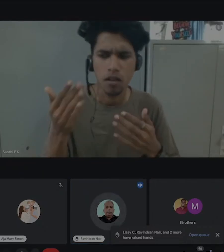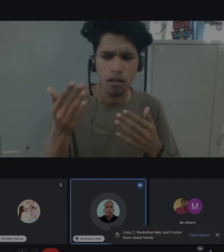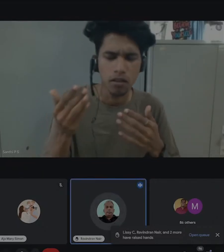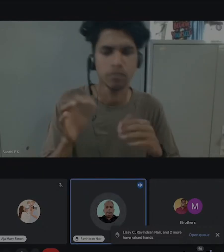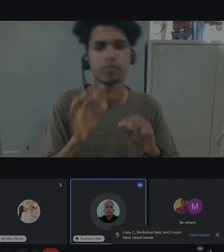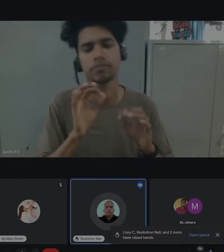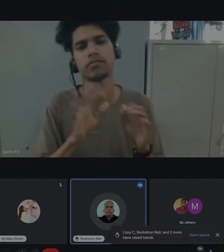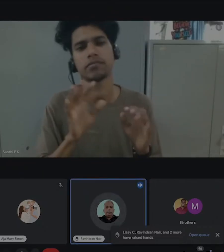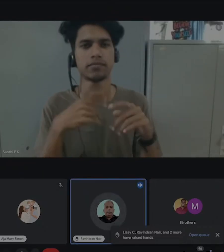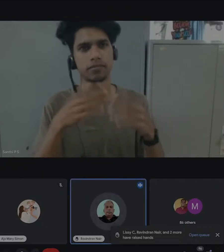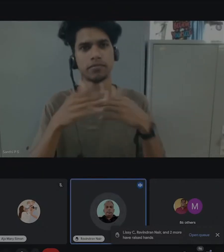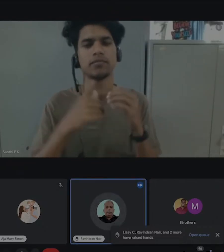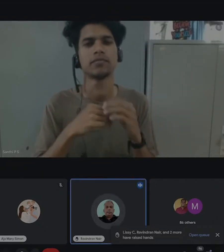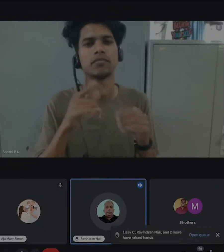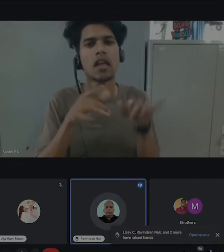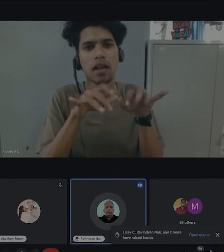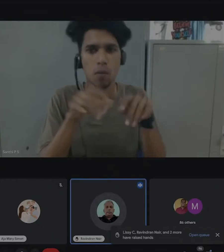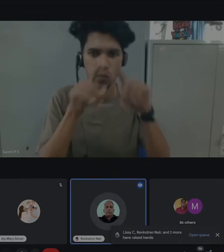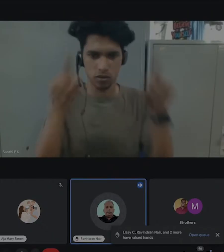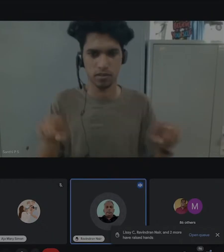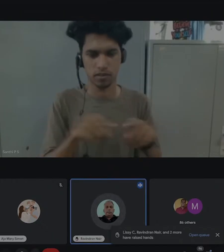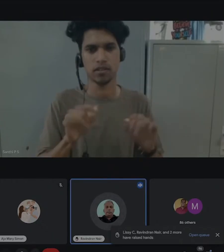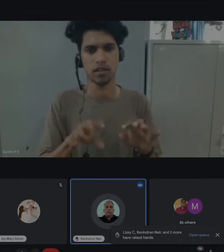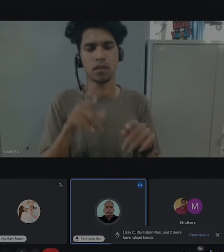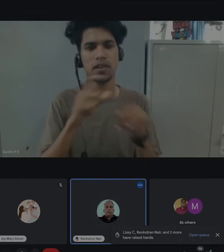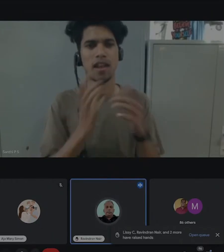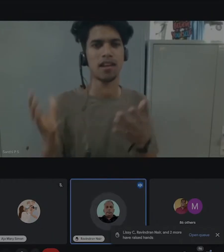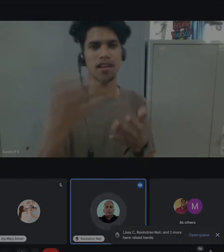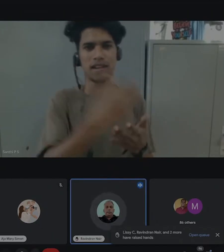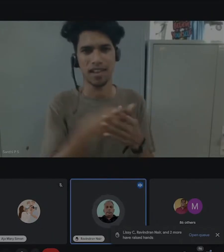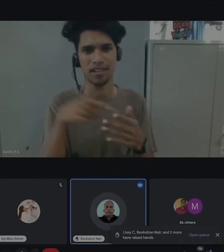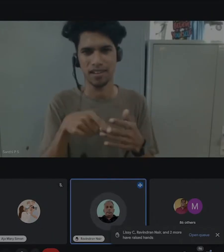അപ്പൊ ഇതാണ് ഇതിന്റെ മെയിനായിട്ട് കമ്പ്യൂട്ടറിൽ ഇപ്പൊ അവൻ ചെയ്യുന്നത് ഡാറ്റ അനോട്ടേഷന്റെ